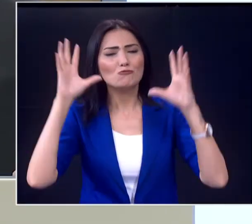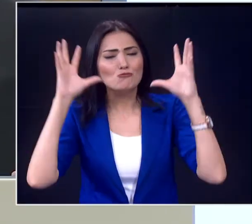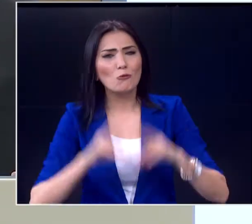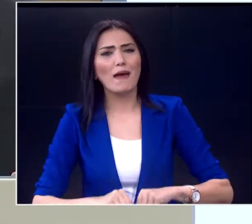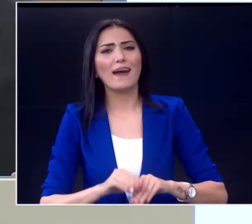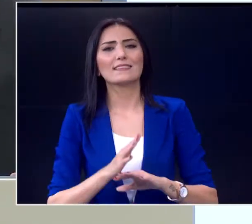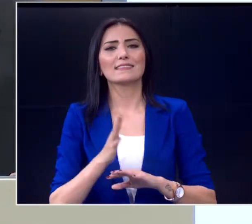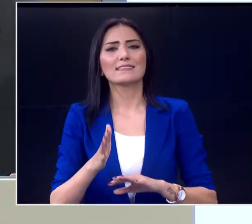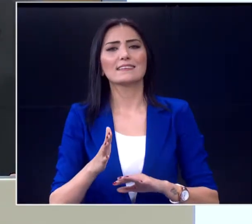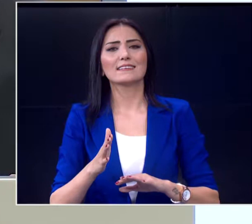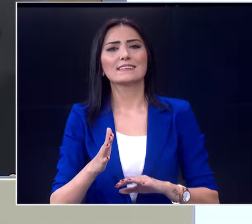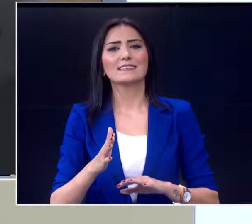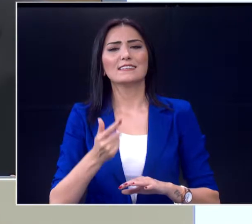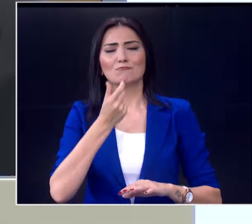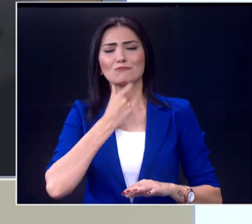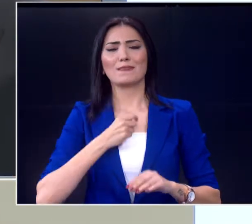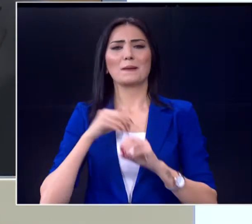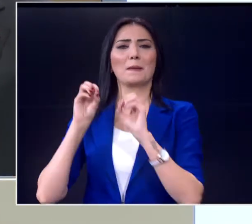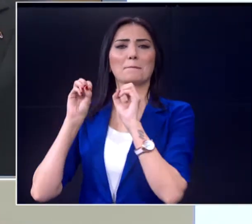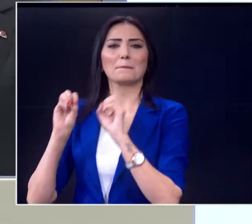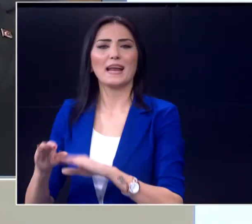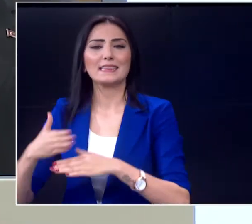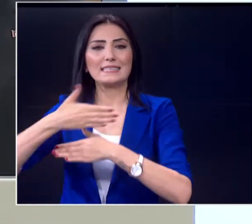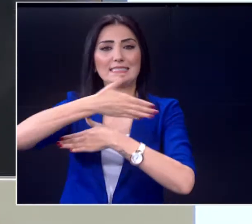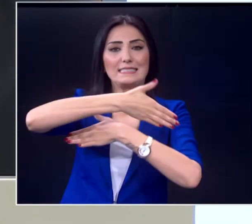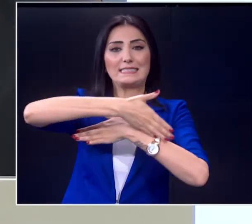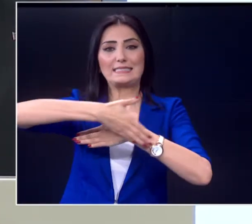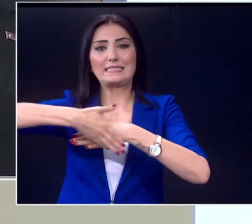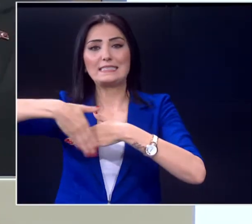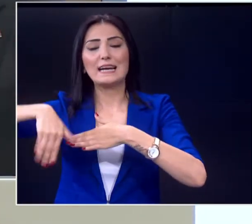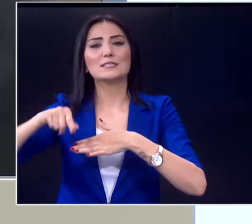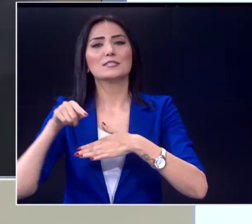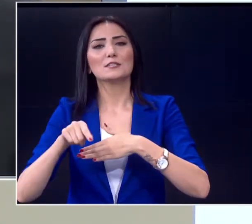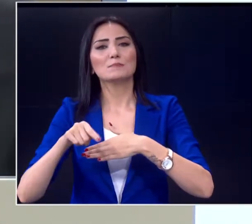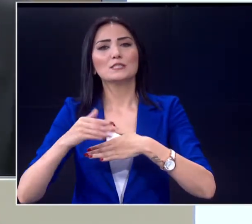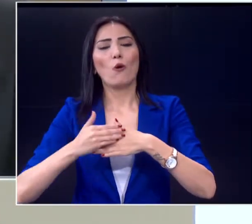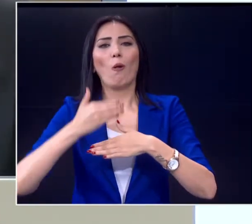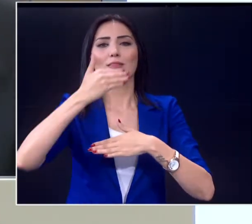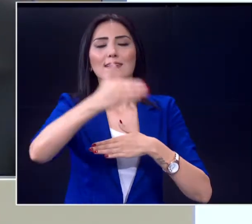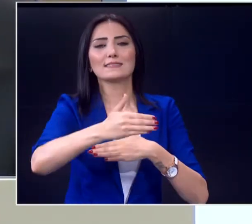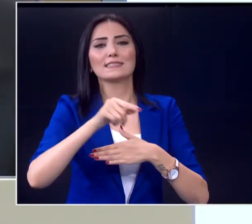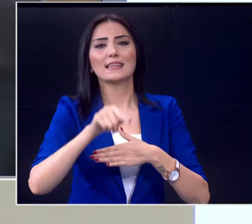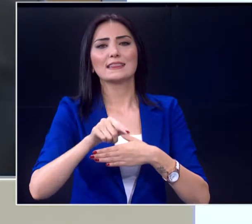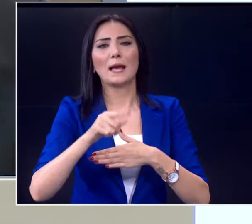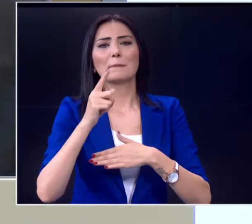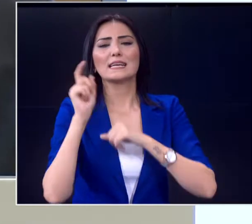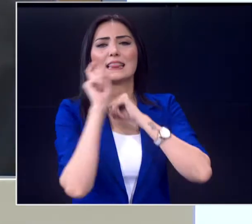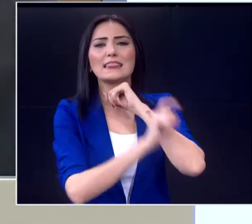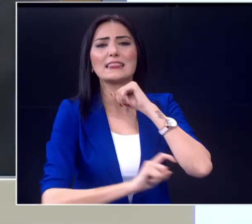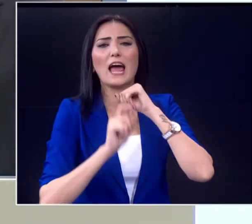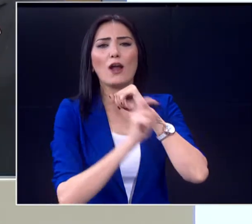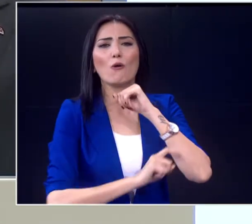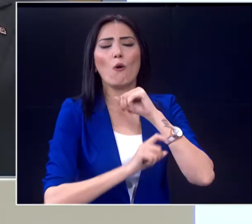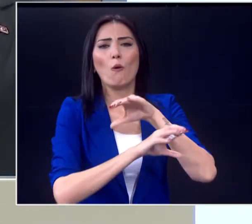çökerttik, kursaklarında bıraktık. Sınırlarımız ötesinde bir terör